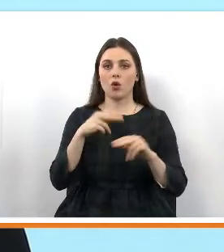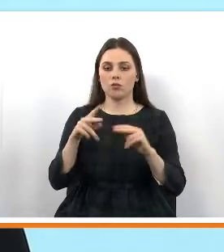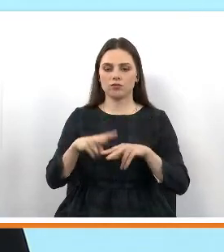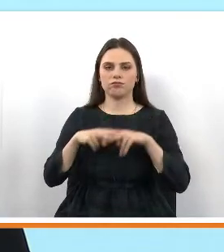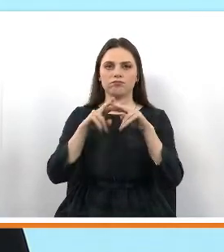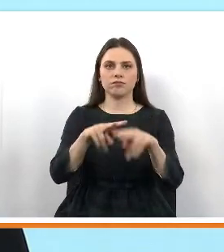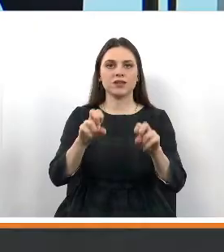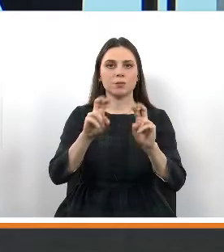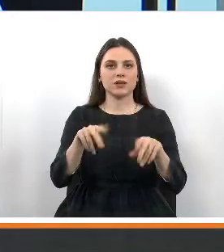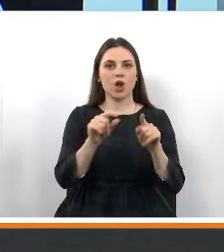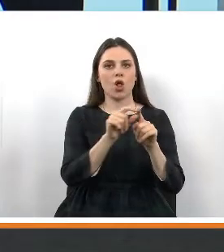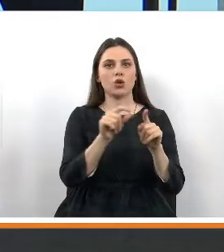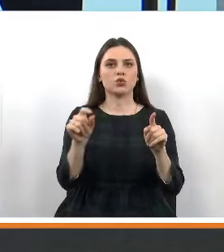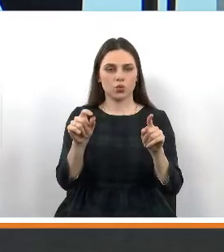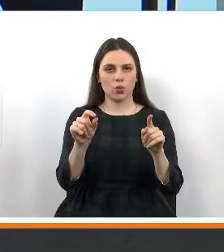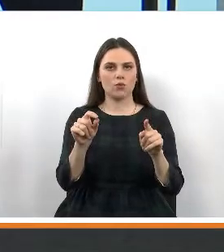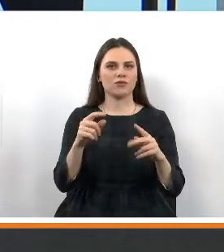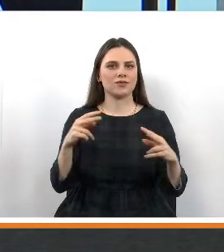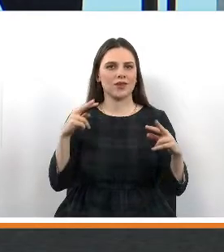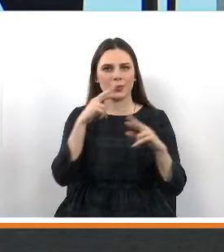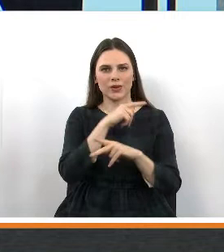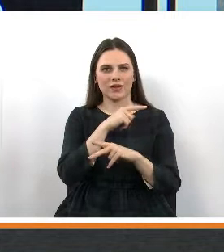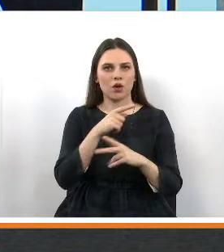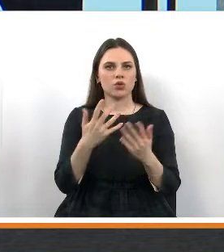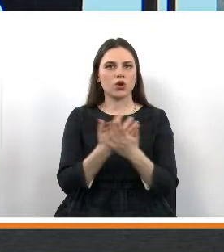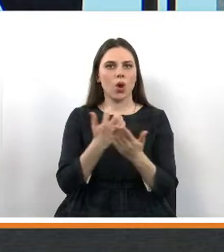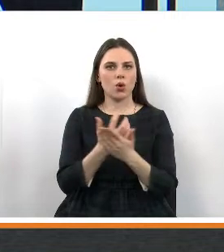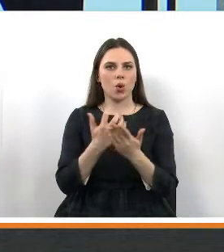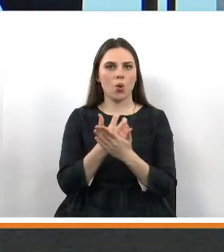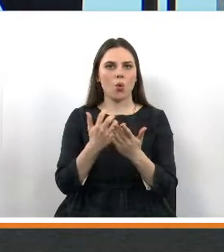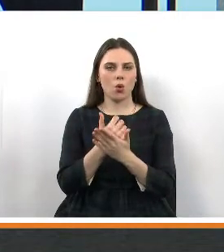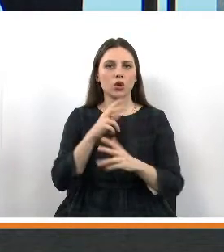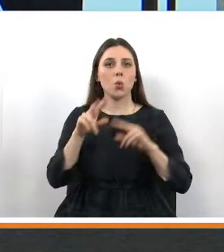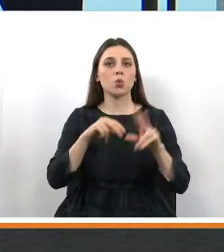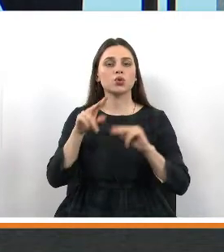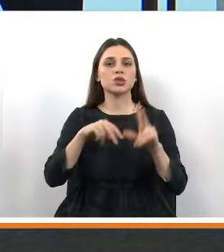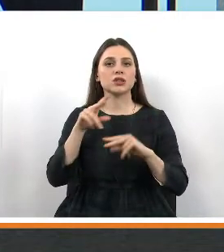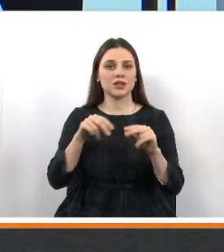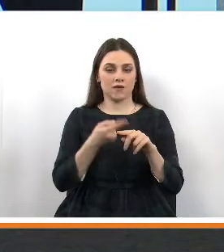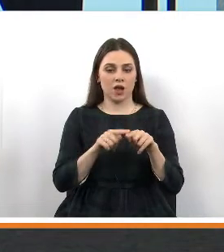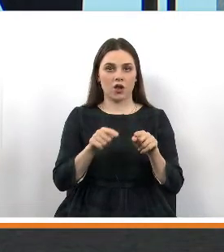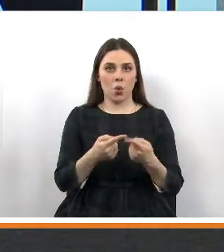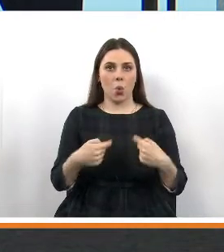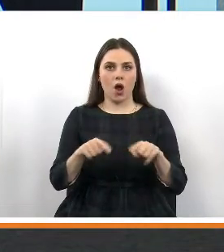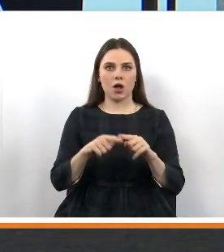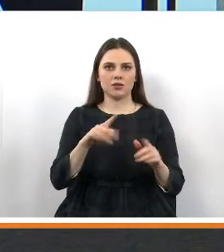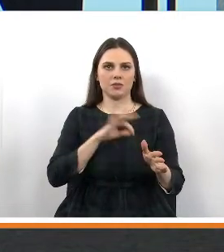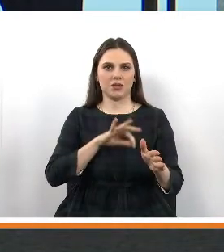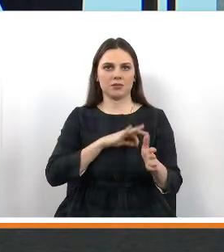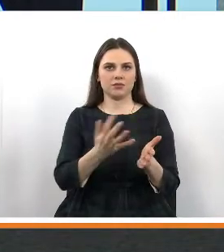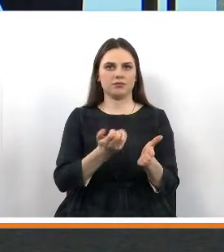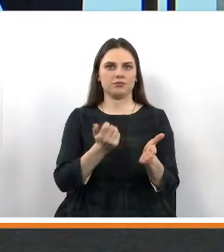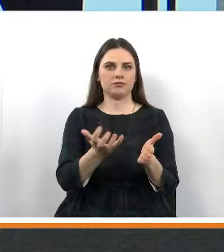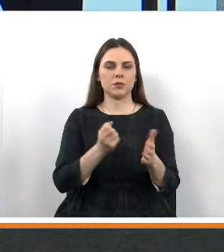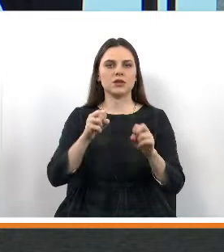то не вполне корректно, когда и доход, учитывая, что единственный благополучатель – это та же самая организация, попадает на специальный